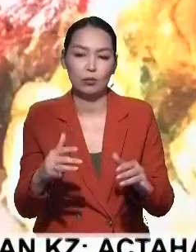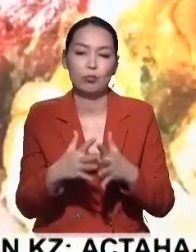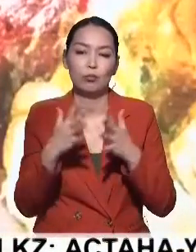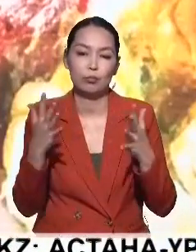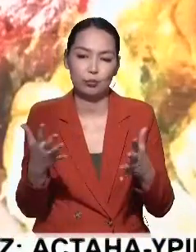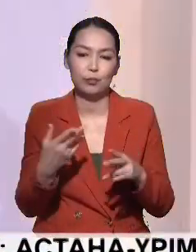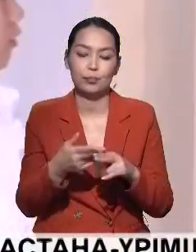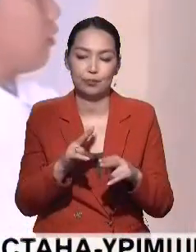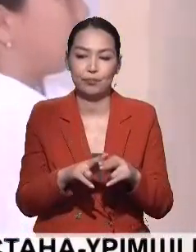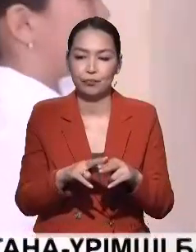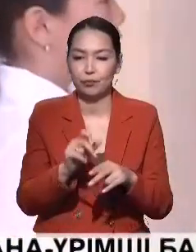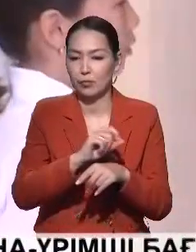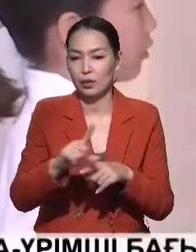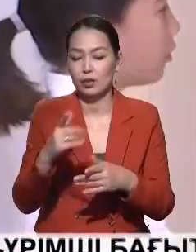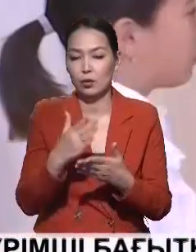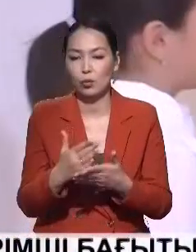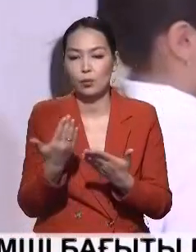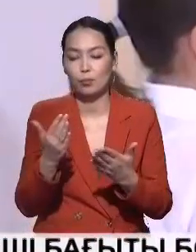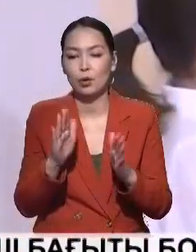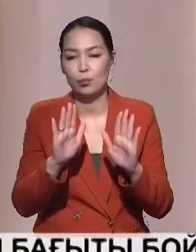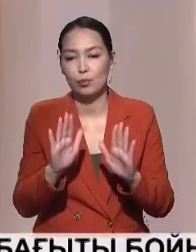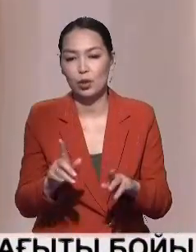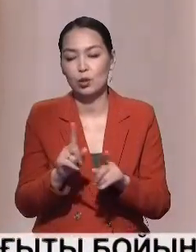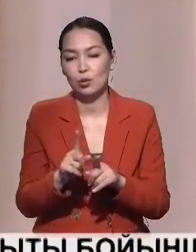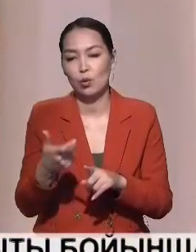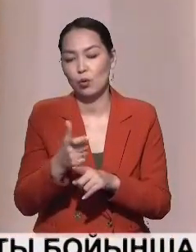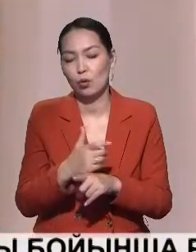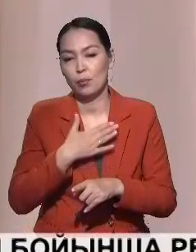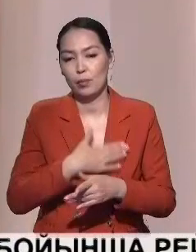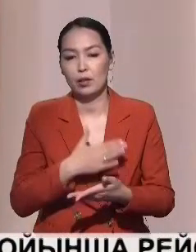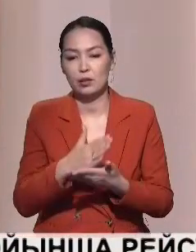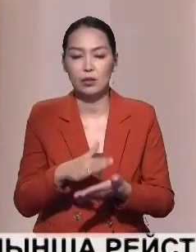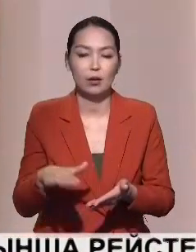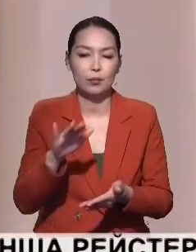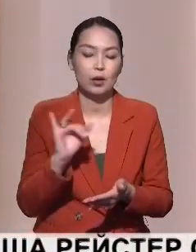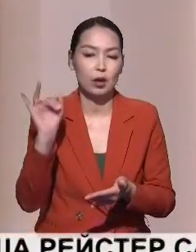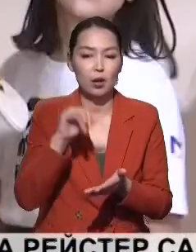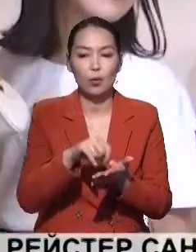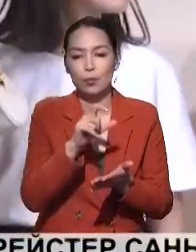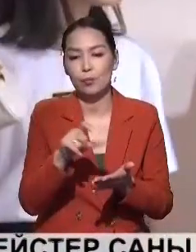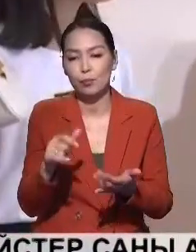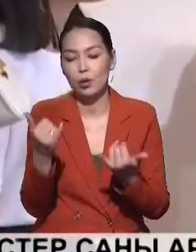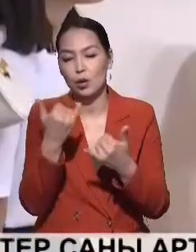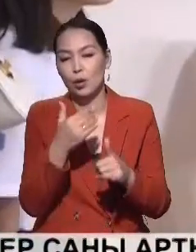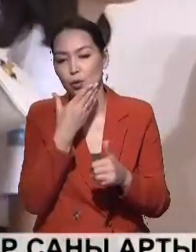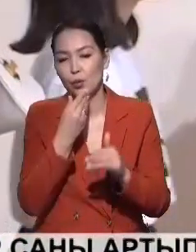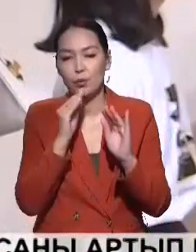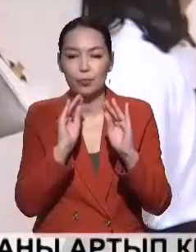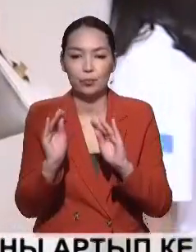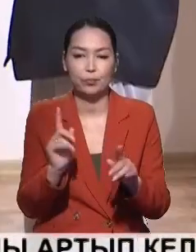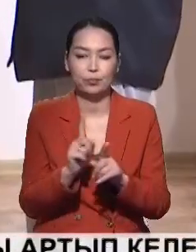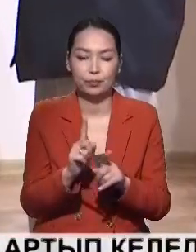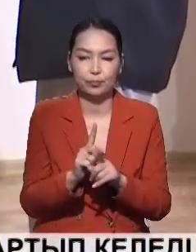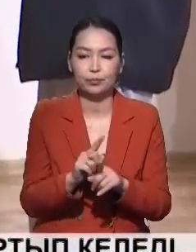із қалдырды. Шараға келген қонақтар да дән риза. Олар аймақтың тарихи тұлғалары мен ғажайып көрінісін қылқалам арқылы